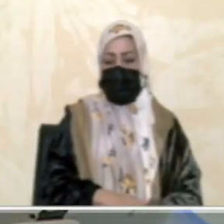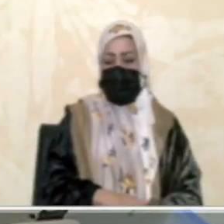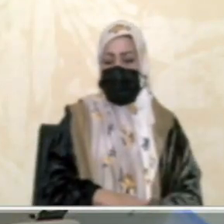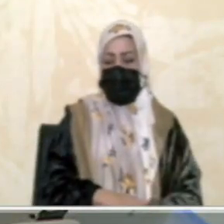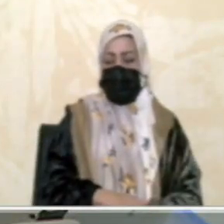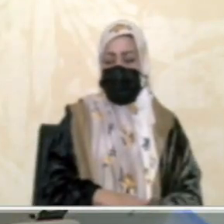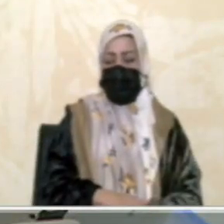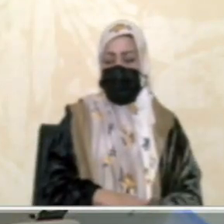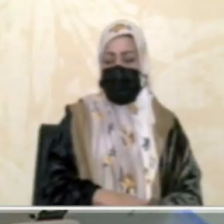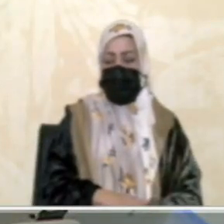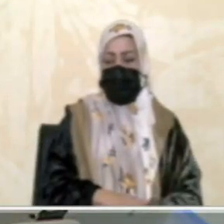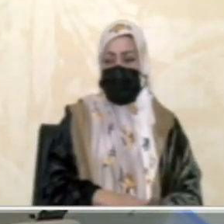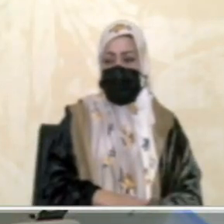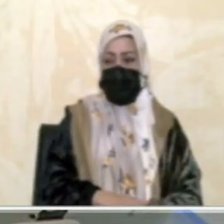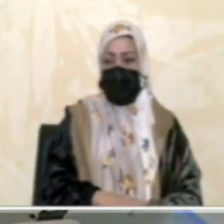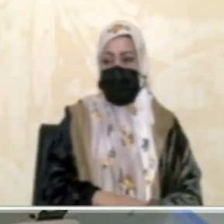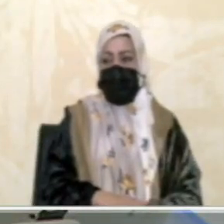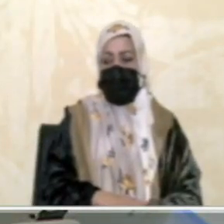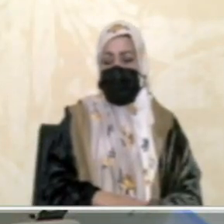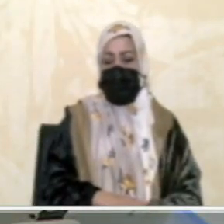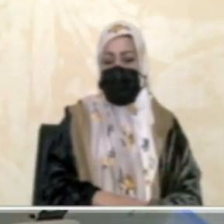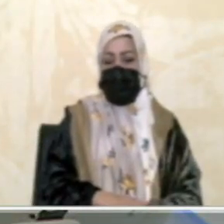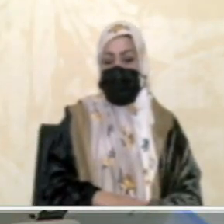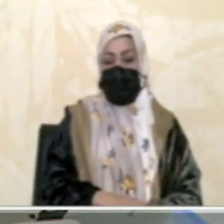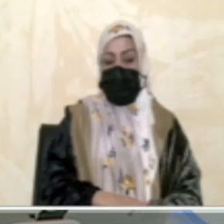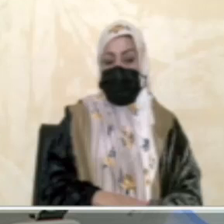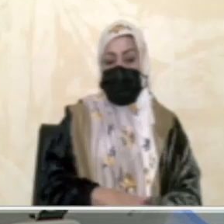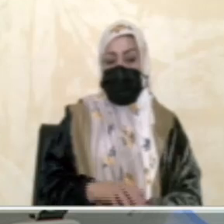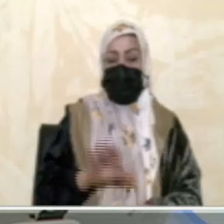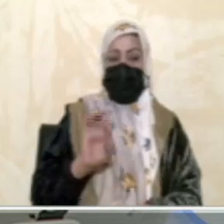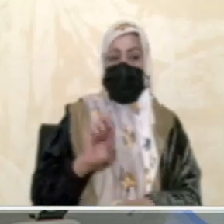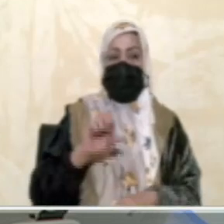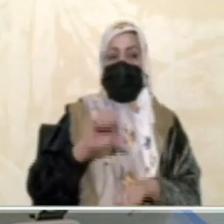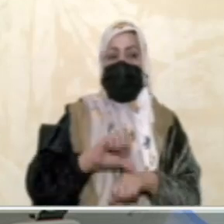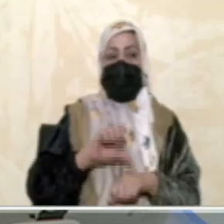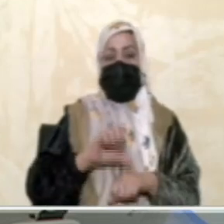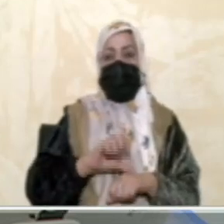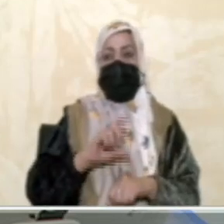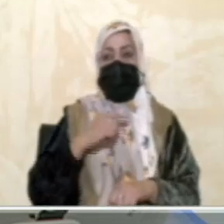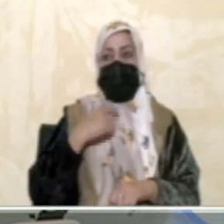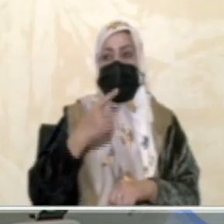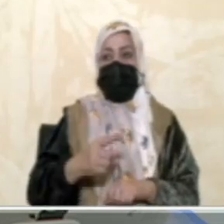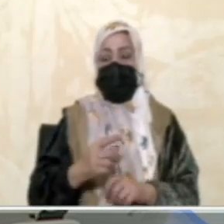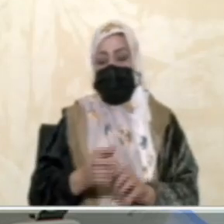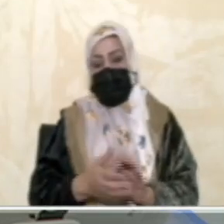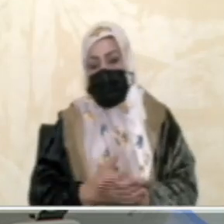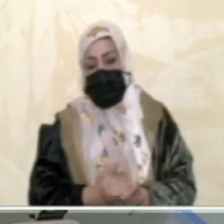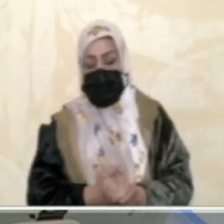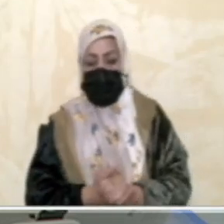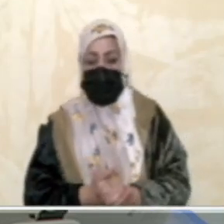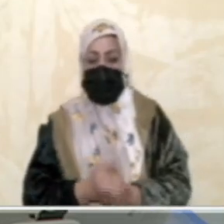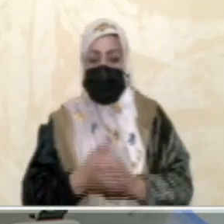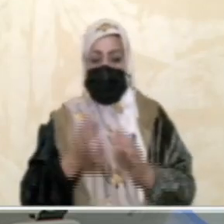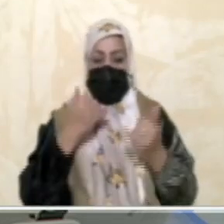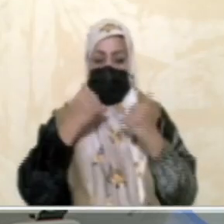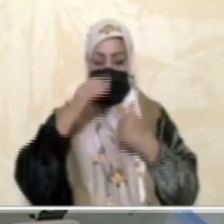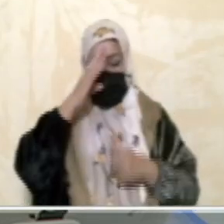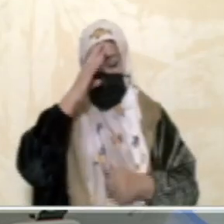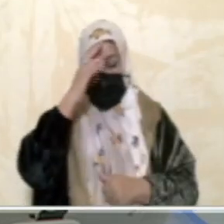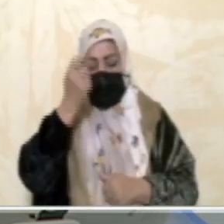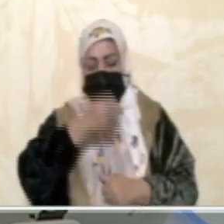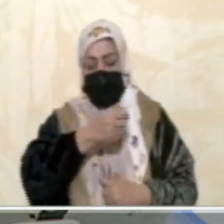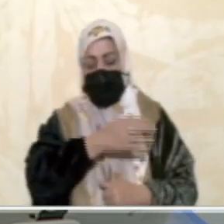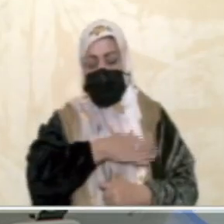امه الله من طرابلس نعم نعمه الله تفضلي السلام عليكم وعليكم السلام ورحمه الله